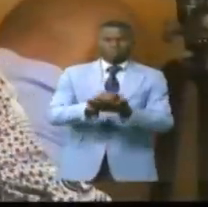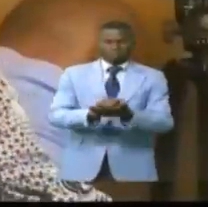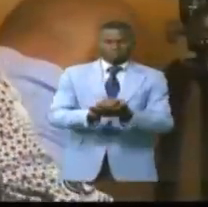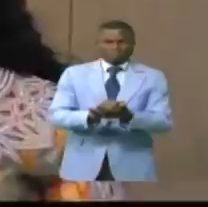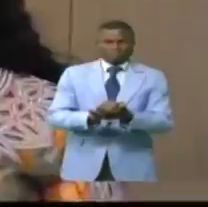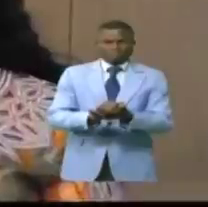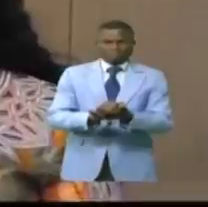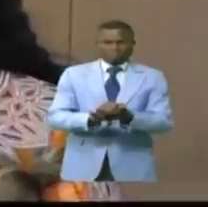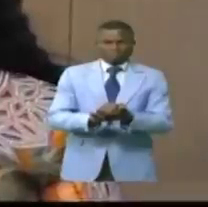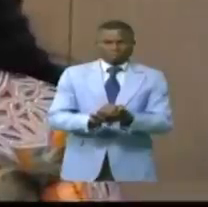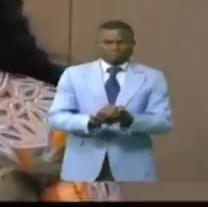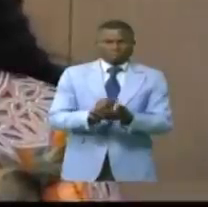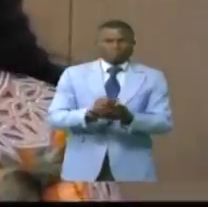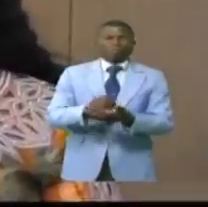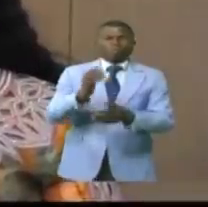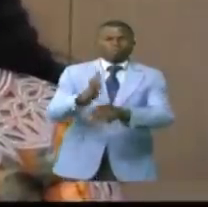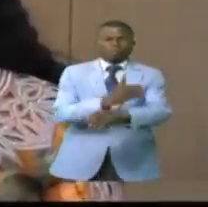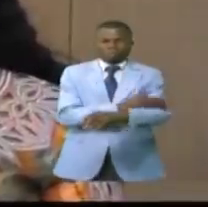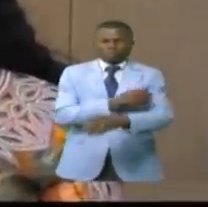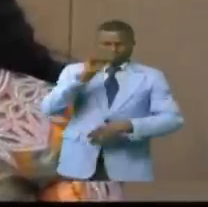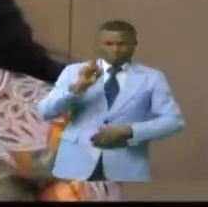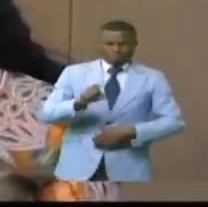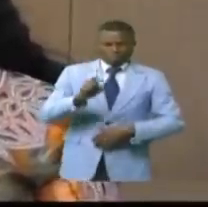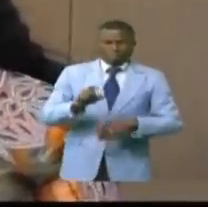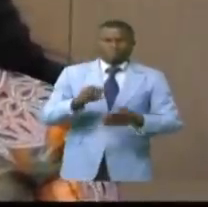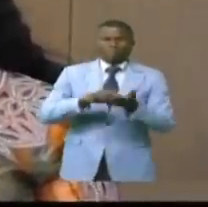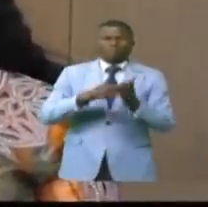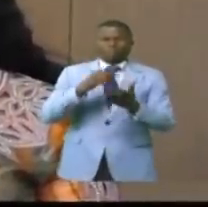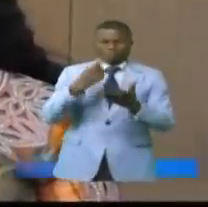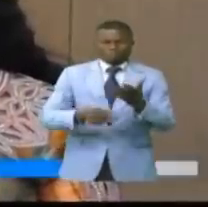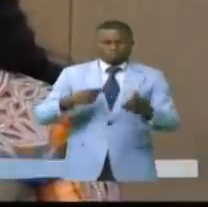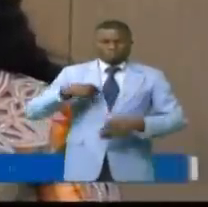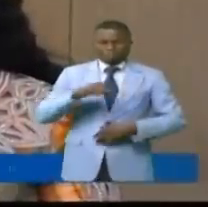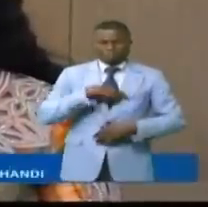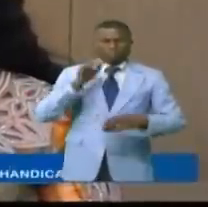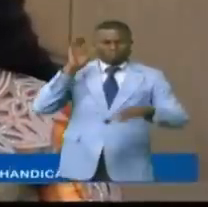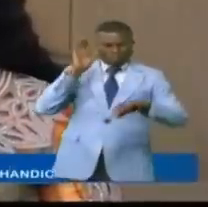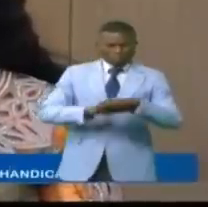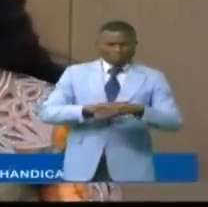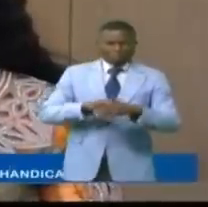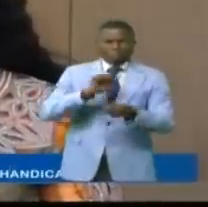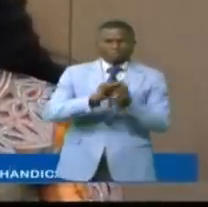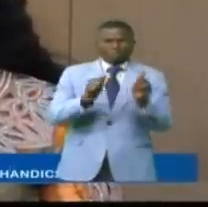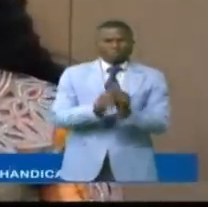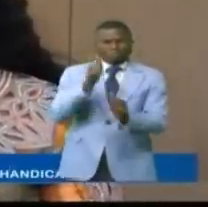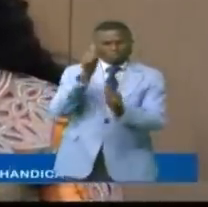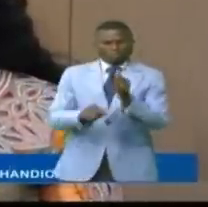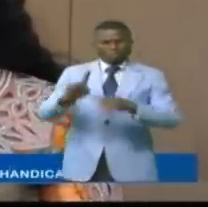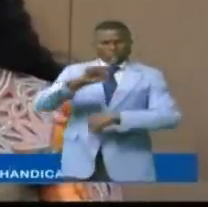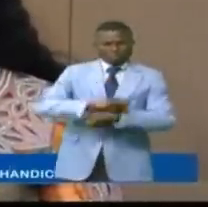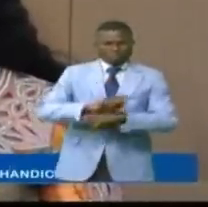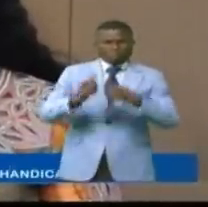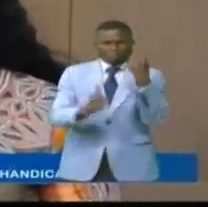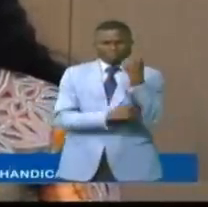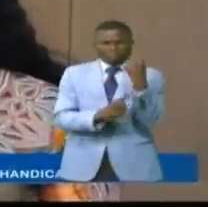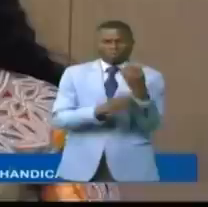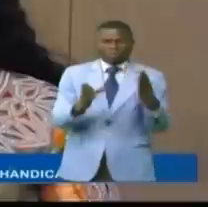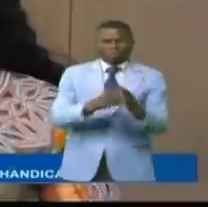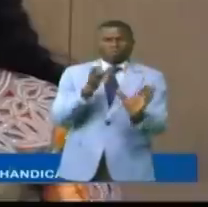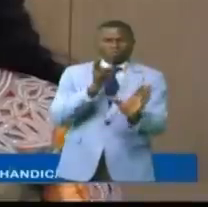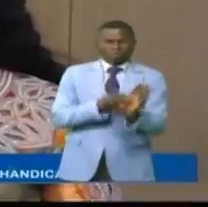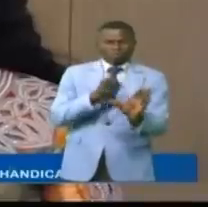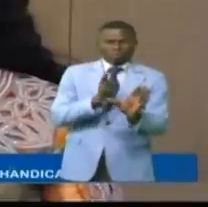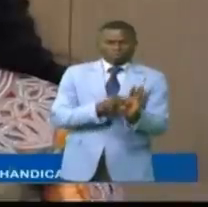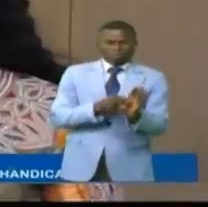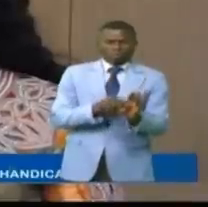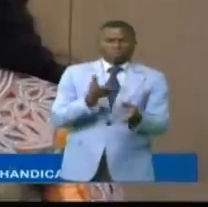Tshilombo. Aller de l'avant. Autrement dit, il faut nous attaquer aux problèmes des quotidiens des personnes avec handicap.